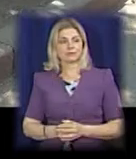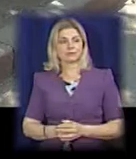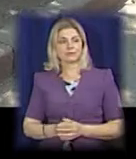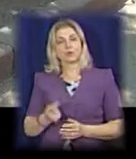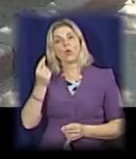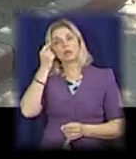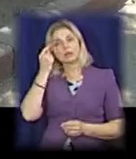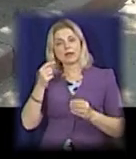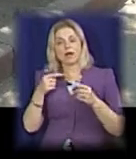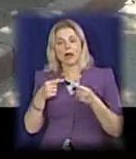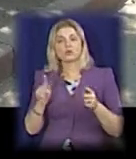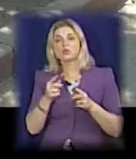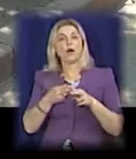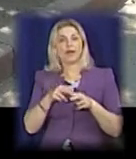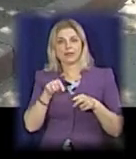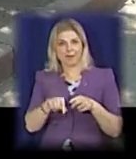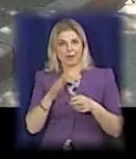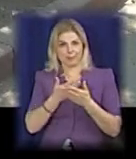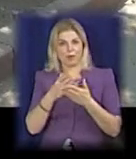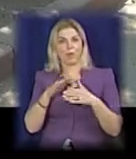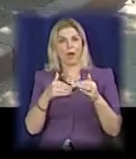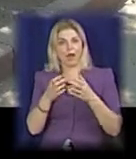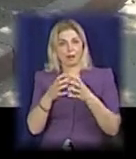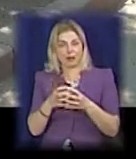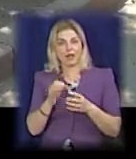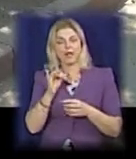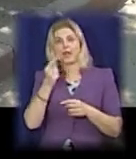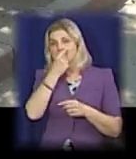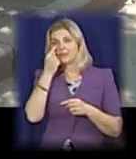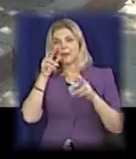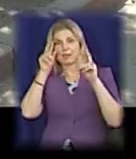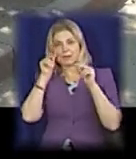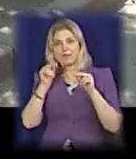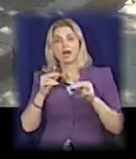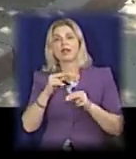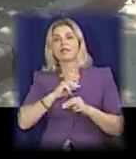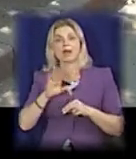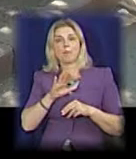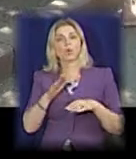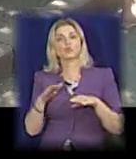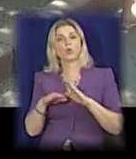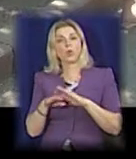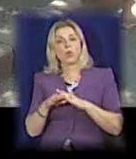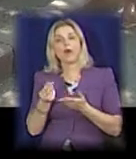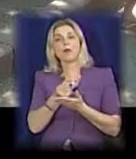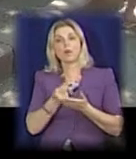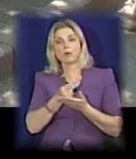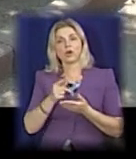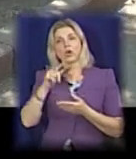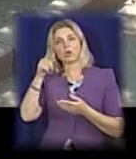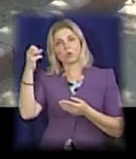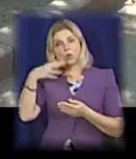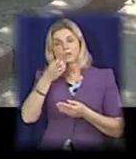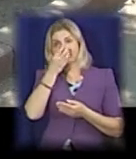пізнати предмет, вгадати, що це. З заплющеними очима свою неробочою рукою намалювати сонечко, квіточку і так